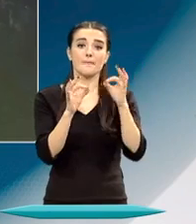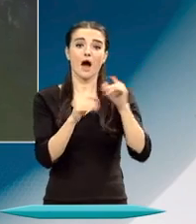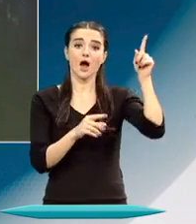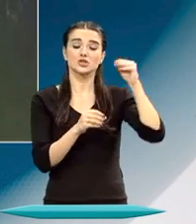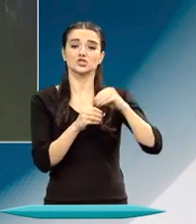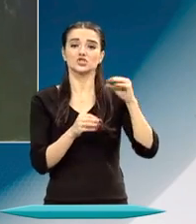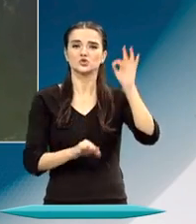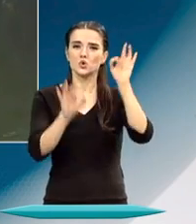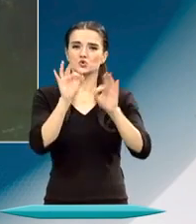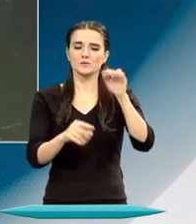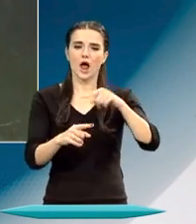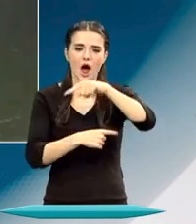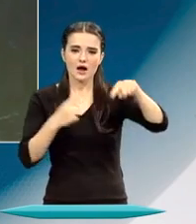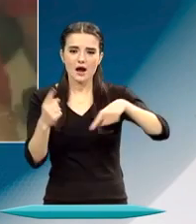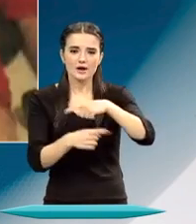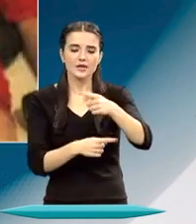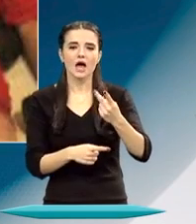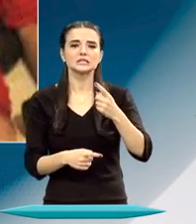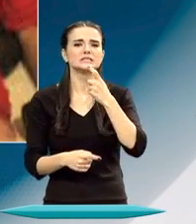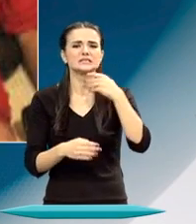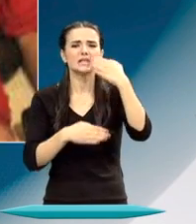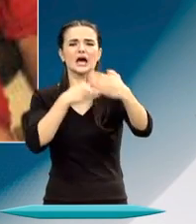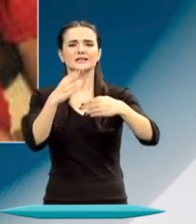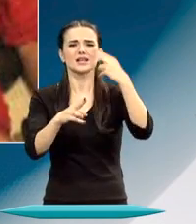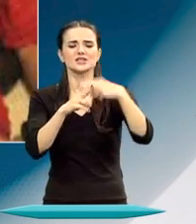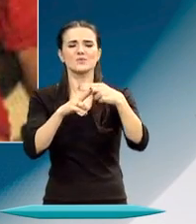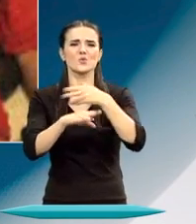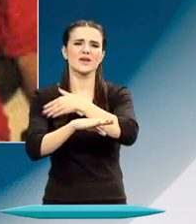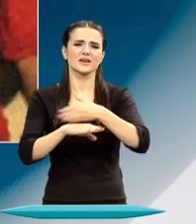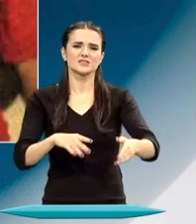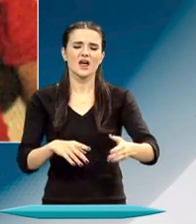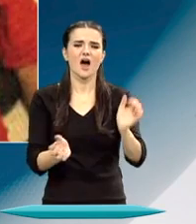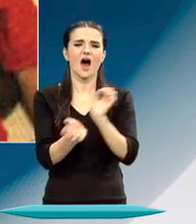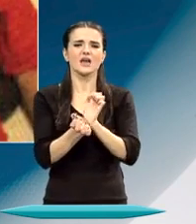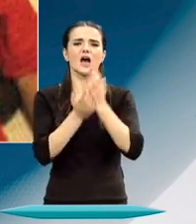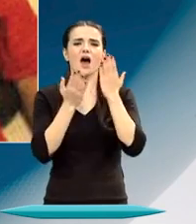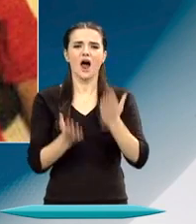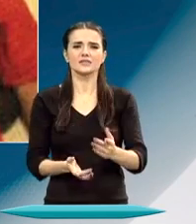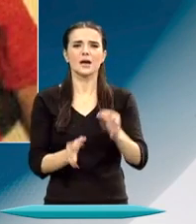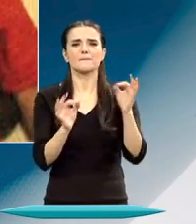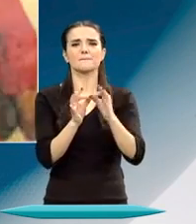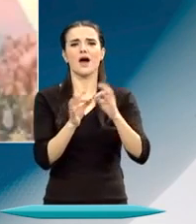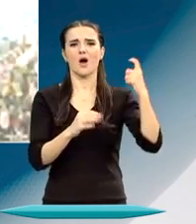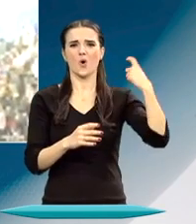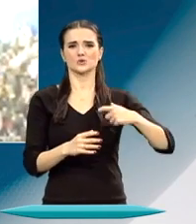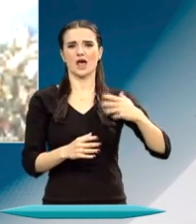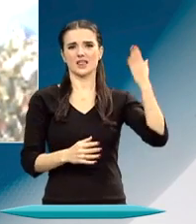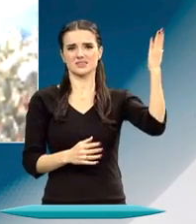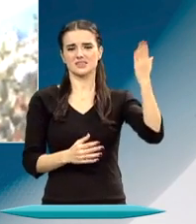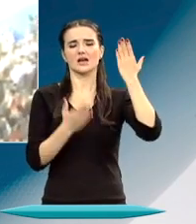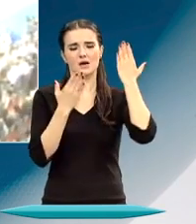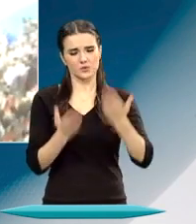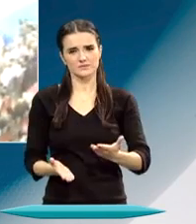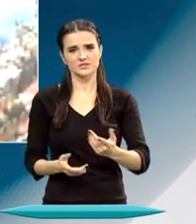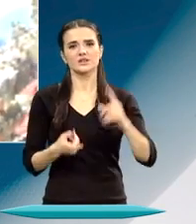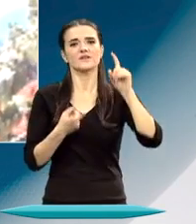Baha için çözümler ararken yıllar çabucak geçer. Aile artık Baha'nın özel olduğunu kabul etmiştir